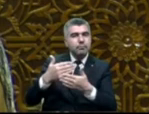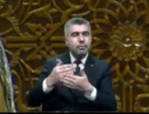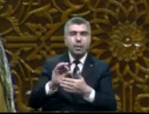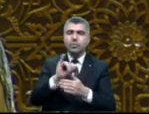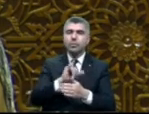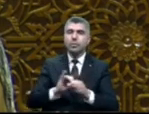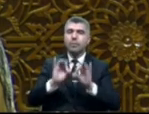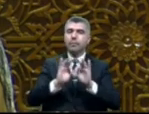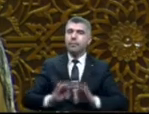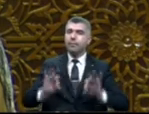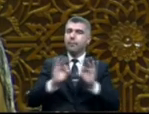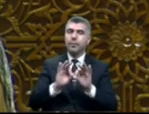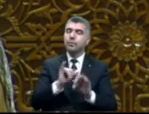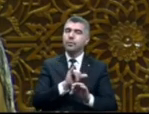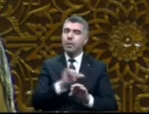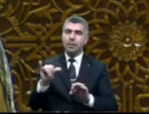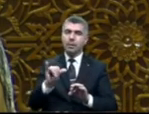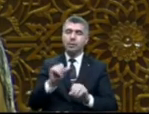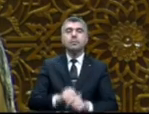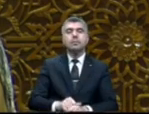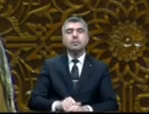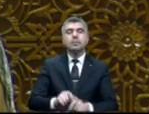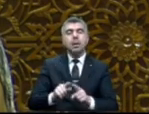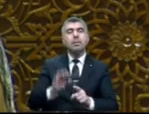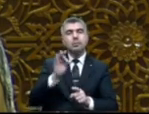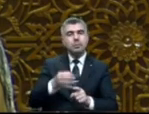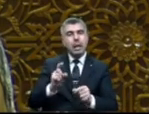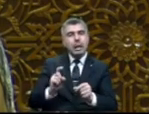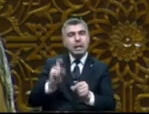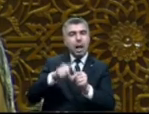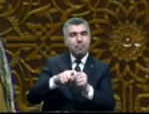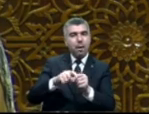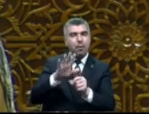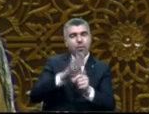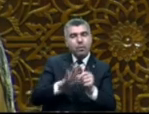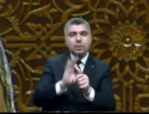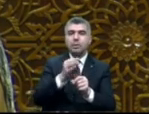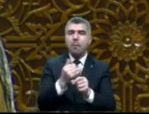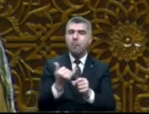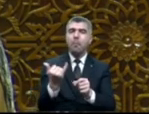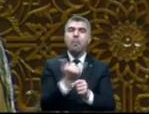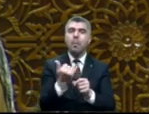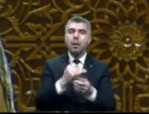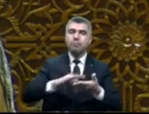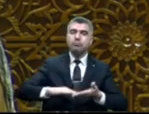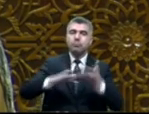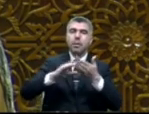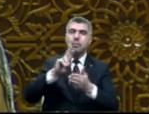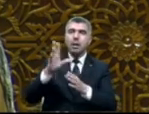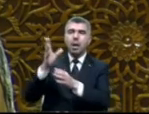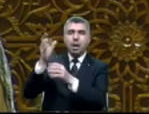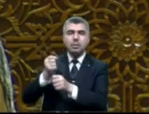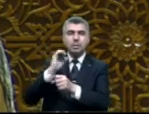وإنضاج تصورات تنموية وسبل تنزيلها، حتى تساهم الحركة النقابية في مؤسسة الدولة الاجتماعية كما يسبق إليها جلالة الملك